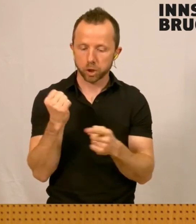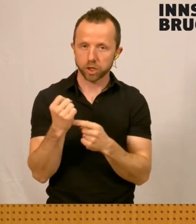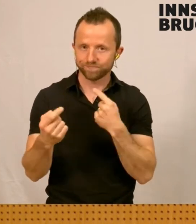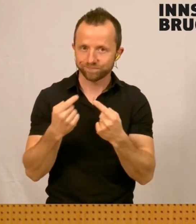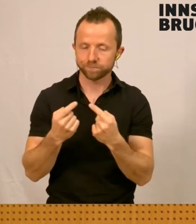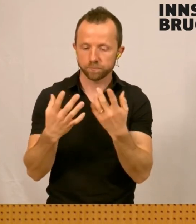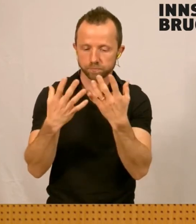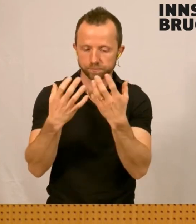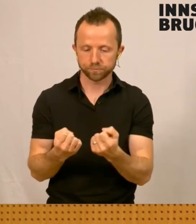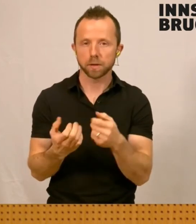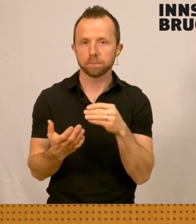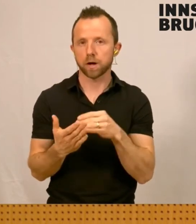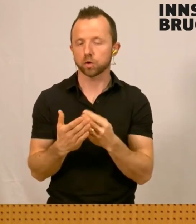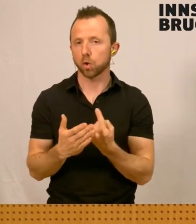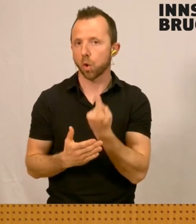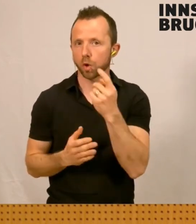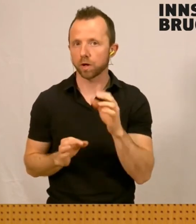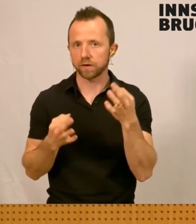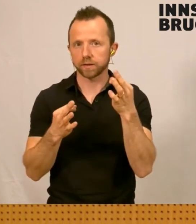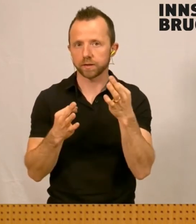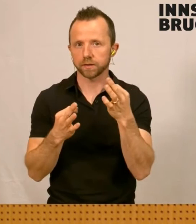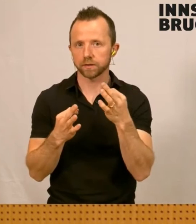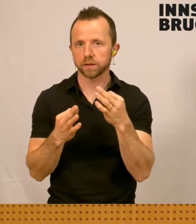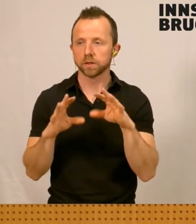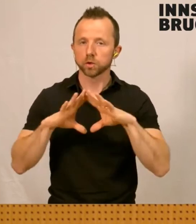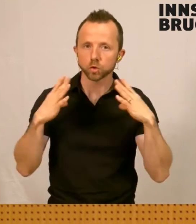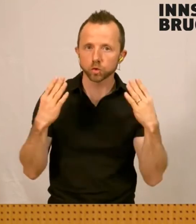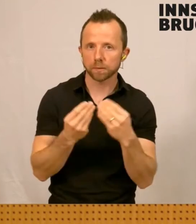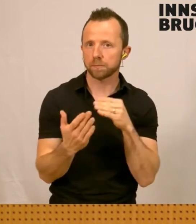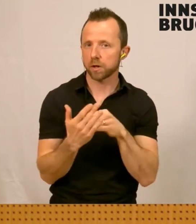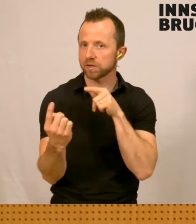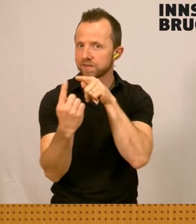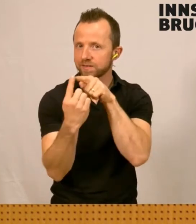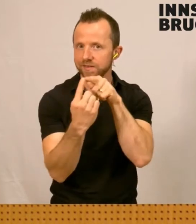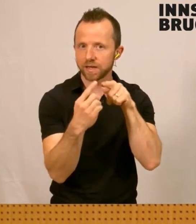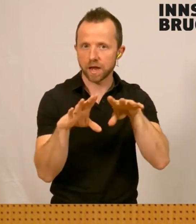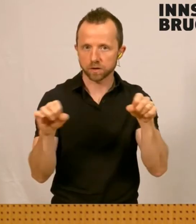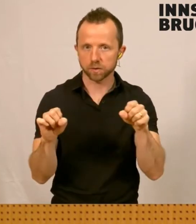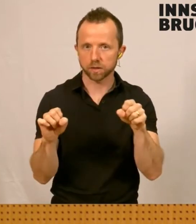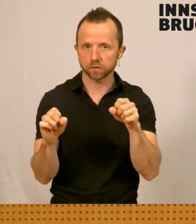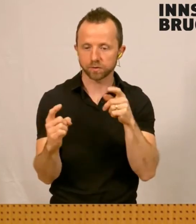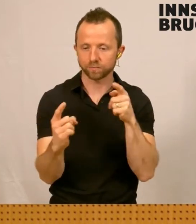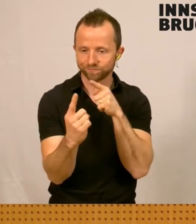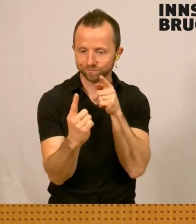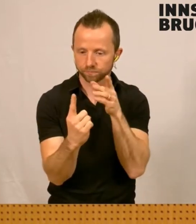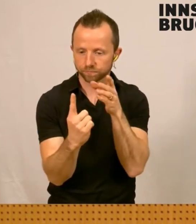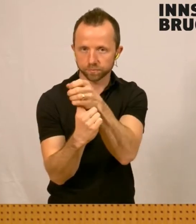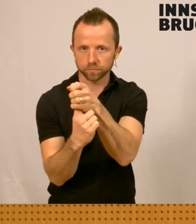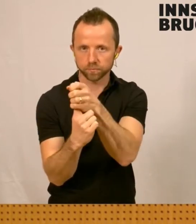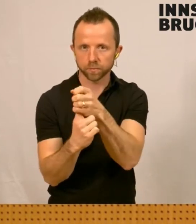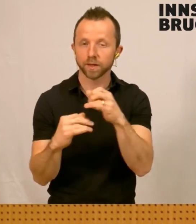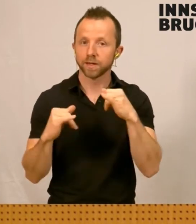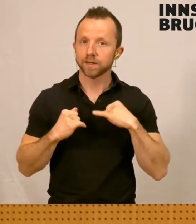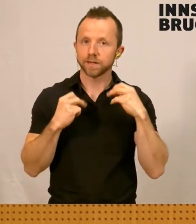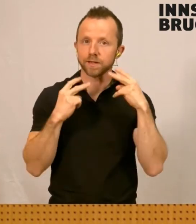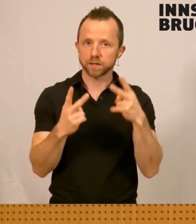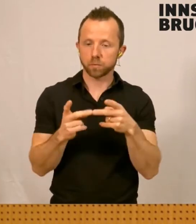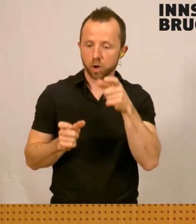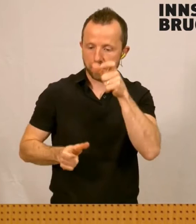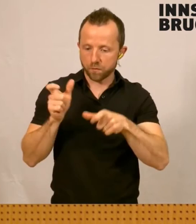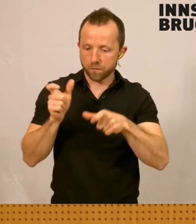bringen, gemeinsam Ziele zu definieren und anzustreben, die das, was Innsbruck